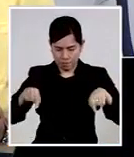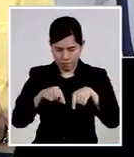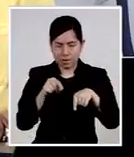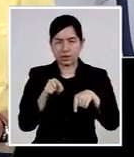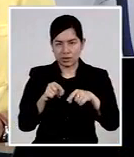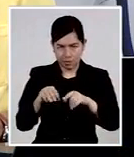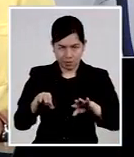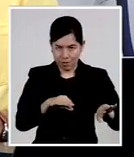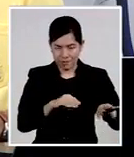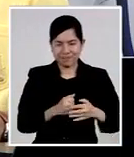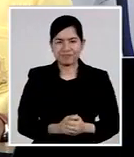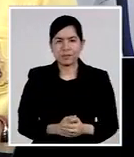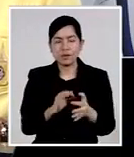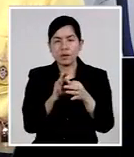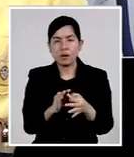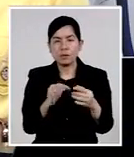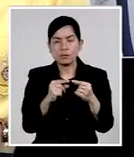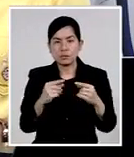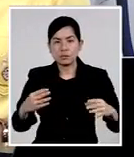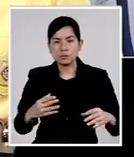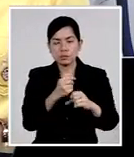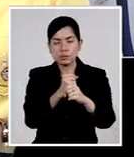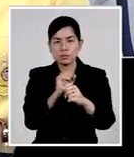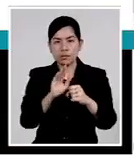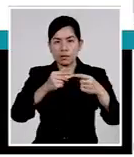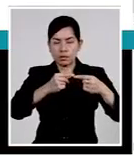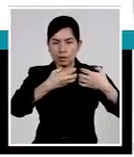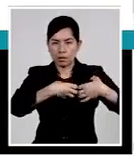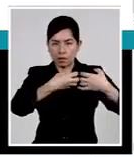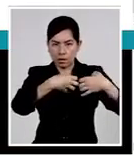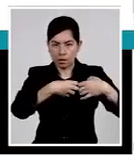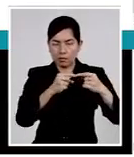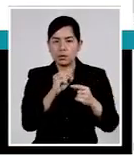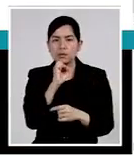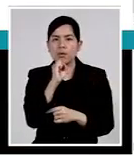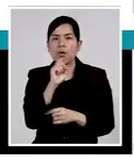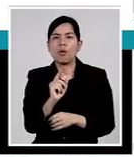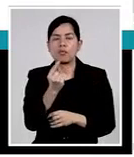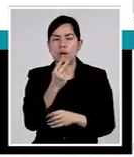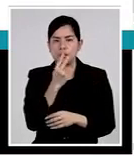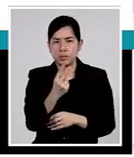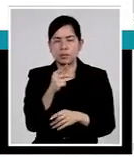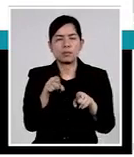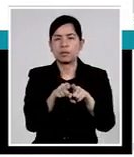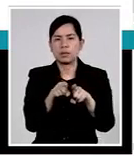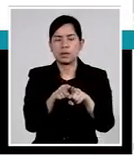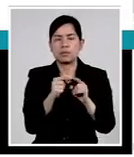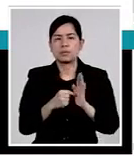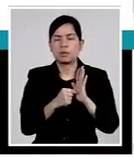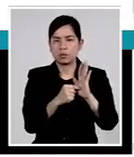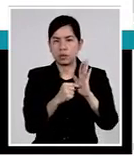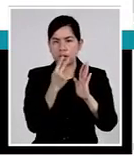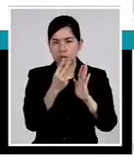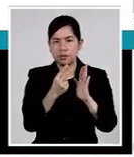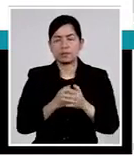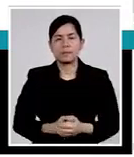แล้วก็ตัวแสดงผลล่ะนะครับตัวแสดงผลก็เทสใหม่นะครับไปที่ XAM เหมือนเดิม XAM นะ